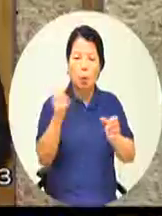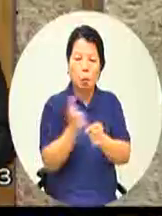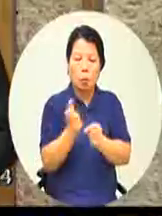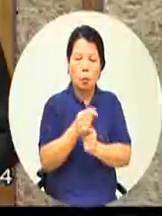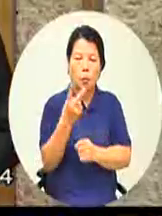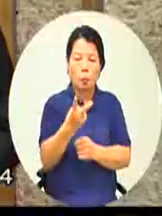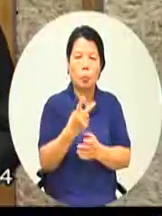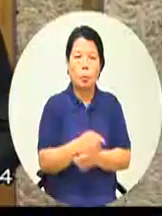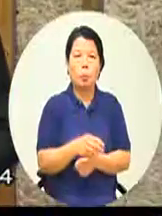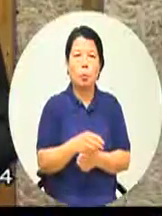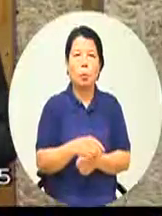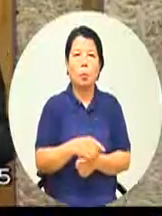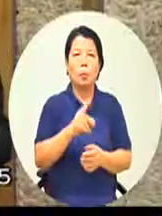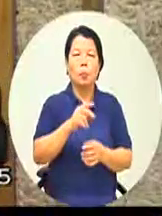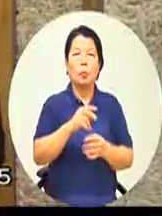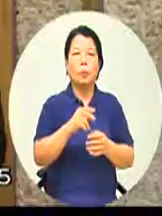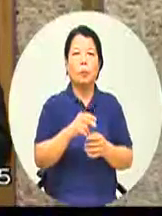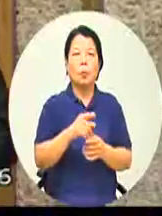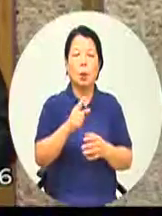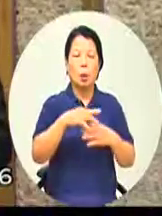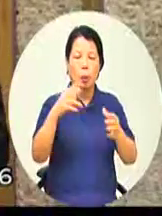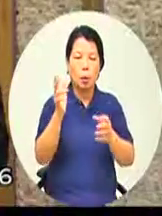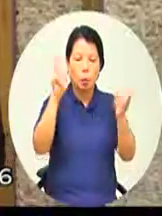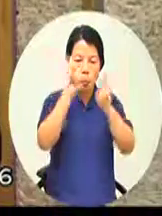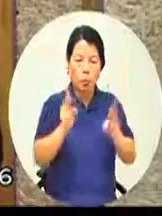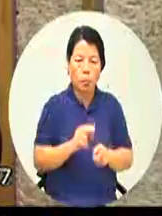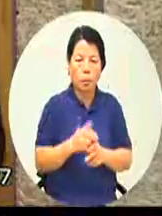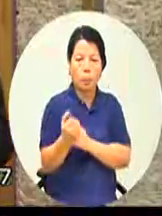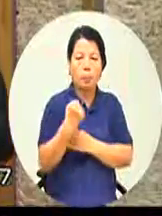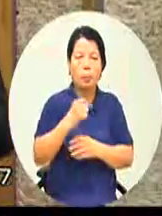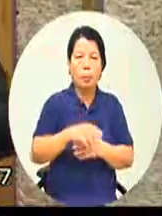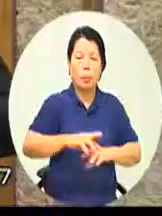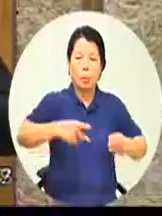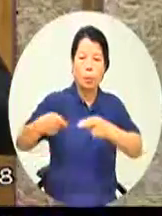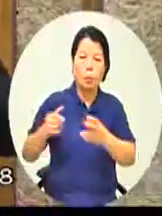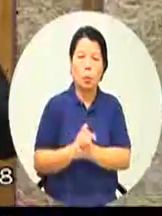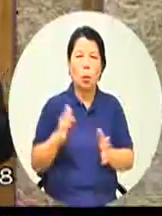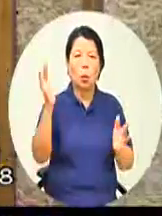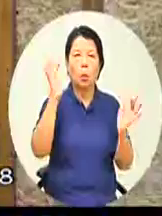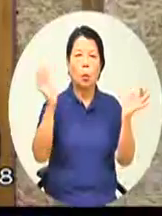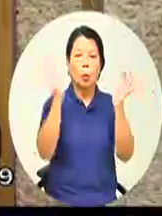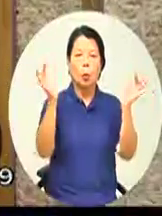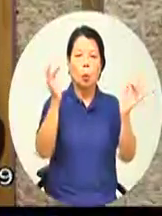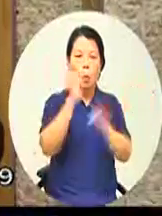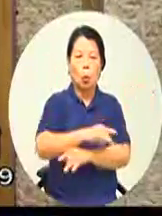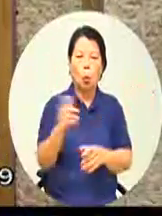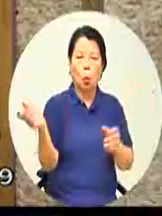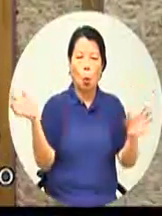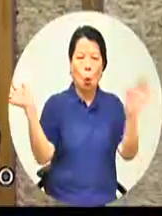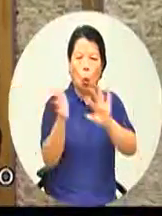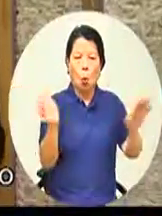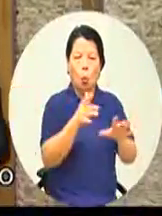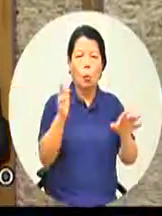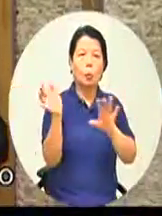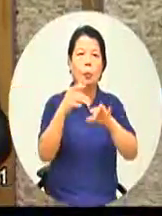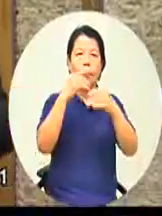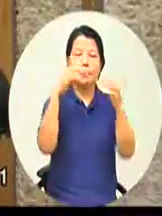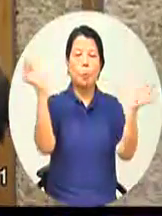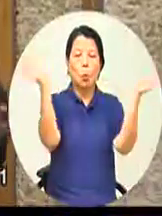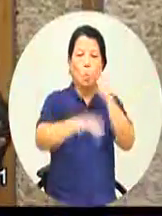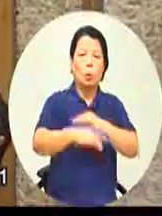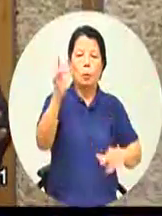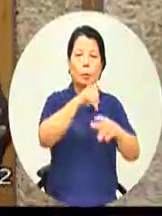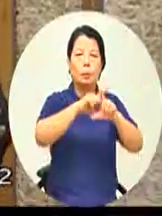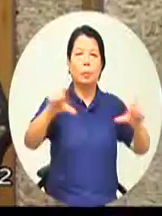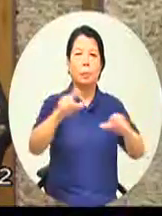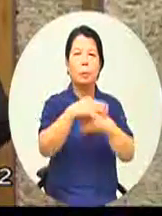是莫兰蒂啦，就像那个电力的维修哈，因为树岛的范，因为它风力非常强，树岛范围很大，那树岛影响，包